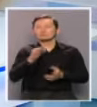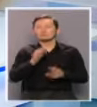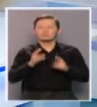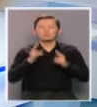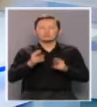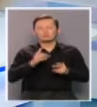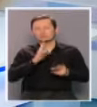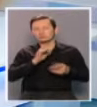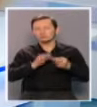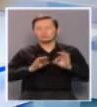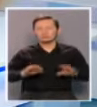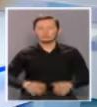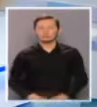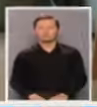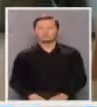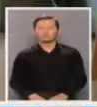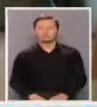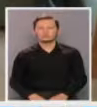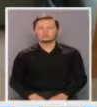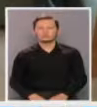тур, расскажут мои коллеги.